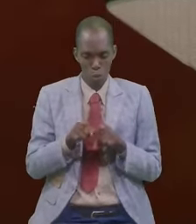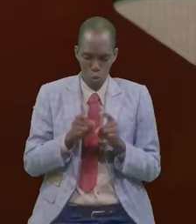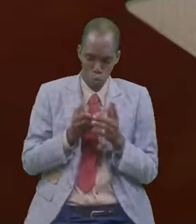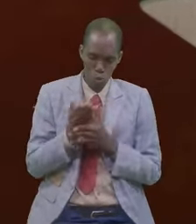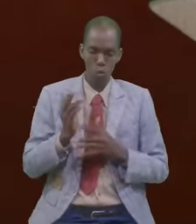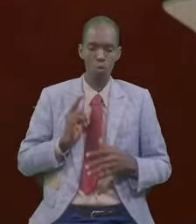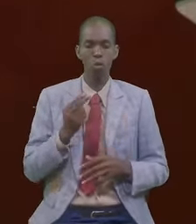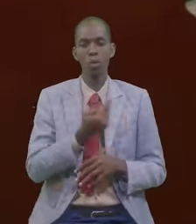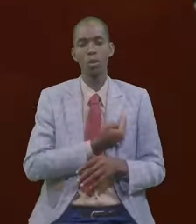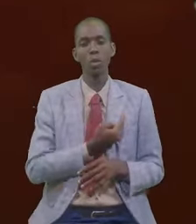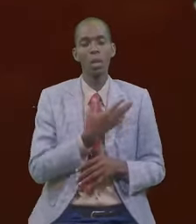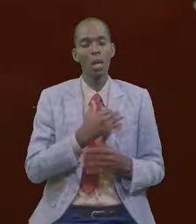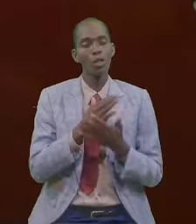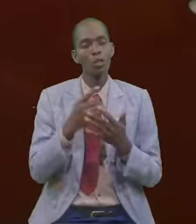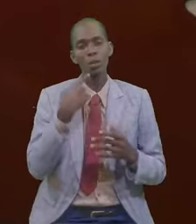Et dit, et